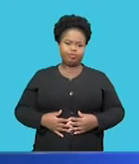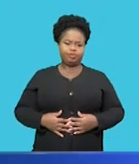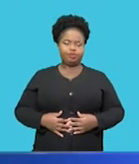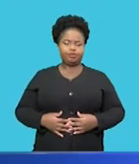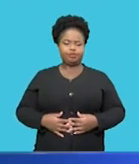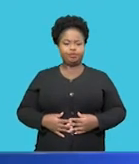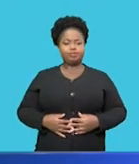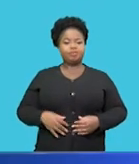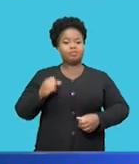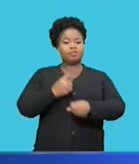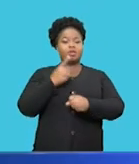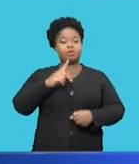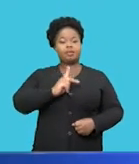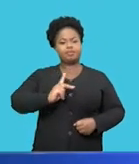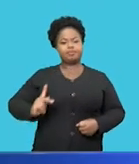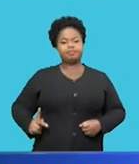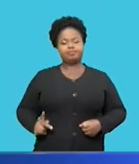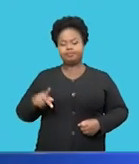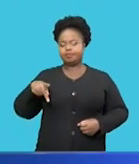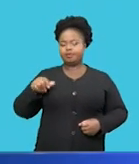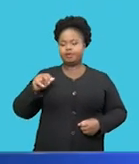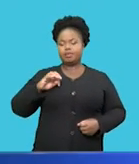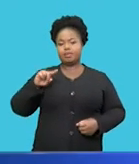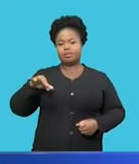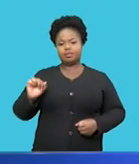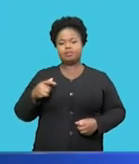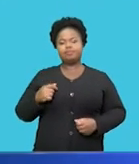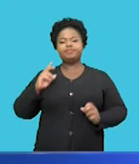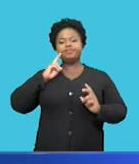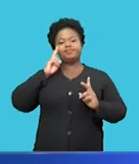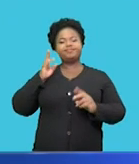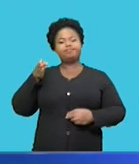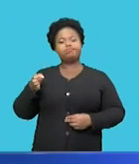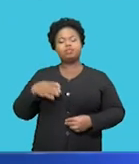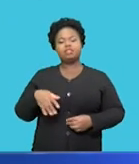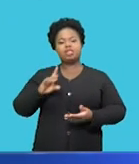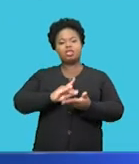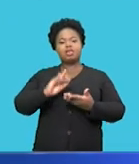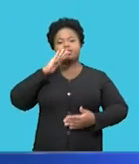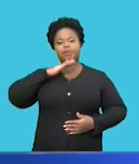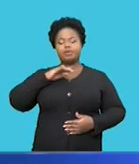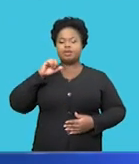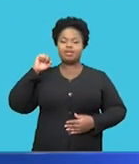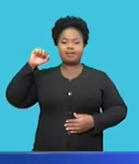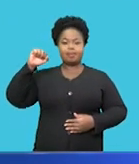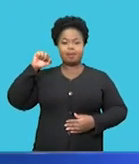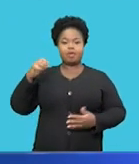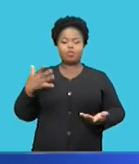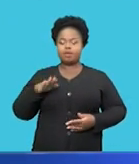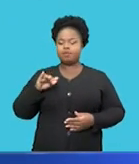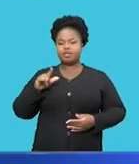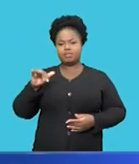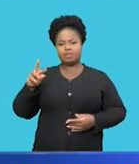Tonakgolo ya Profinsi ya Gauteng leng Panyaza Lesufi o etelletse pele tema ya Cashless Indaba tshebetsong e phethetsweng Brixton Multipurpose Hall,